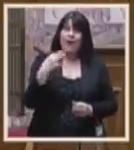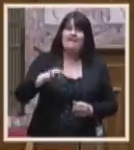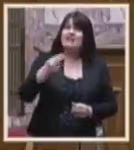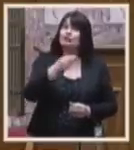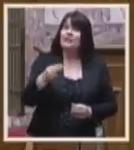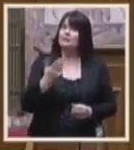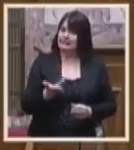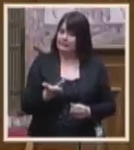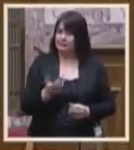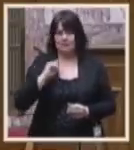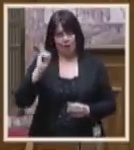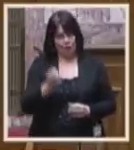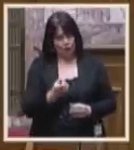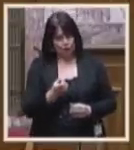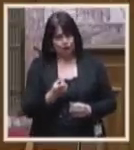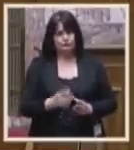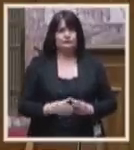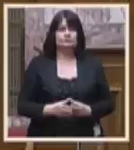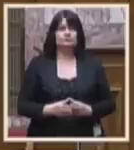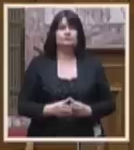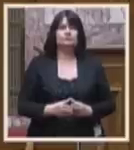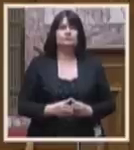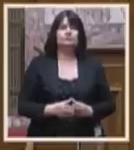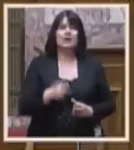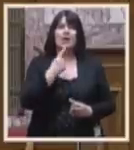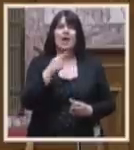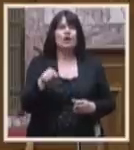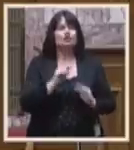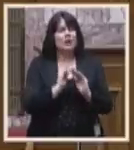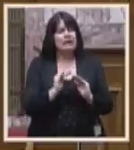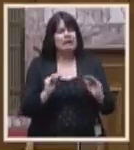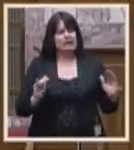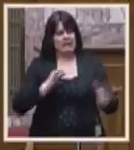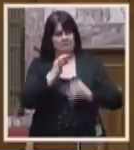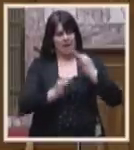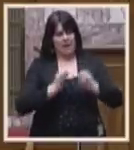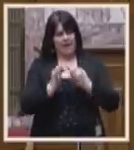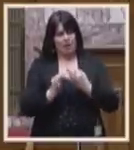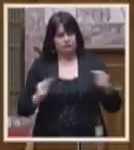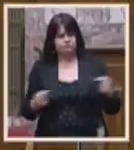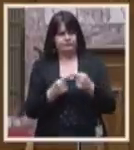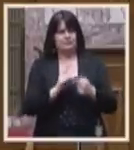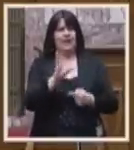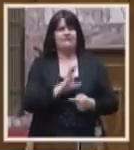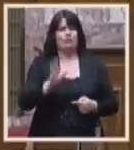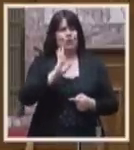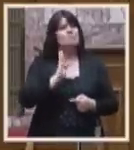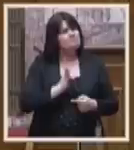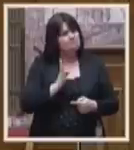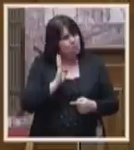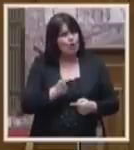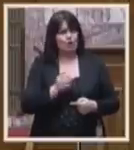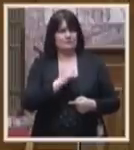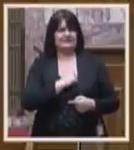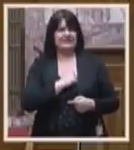θέμα. Δεν έχω σηκώσει τους τόνους, επειδή θέλω να πιστεύω ότι με τους εταίρους μας μπορούμε να το λύσουμε. Είναι